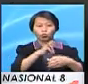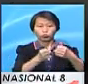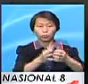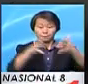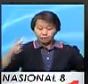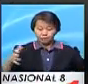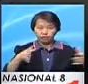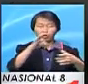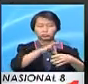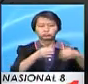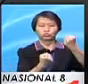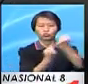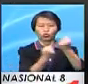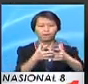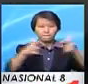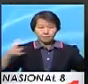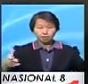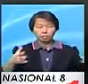di dalam